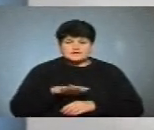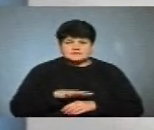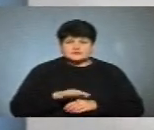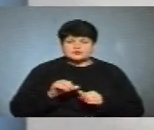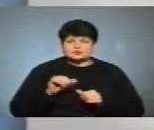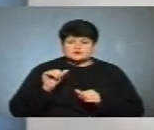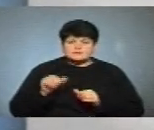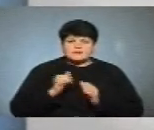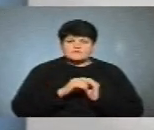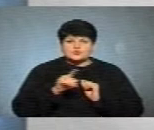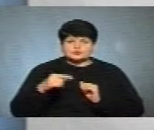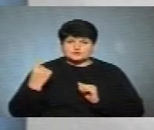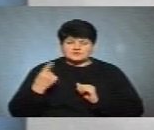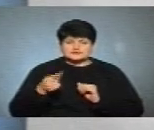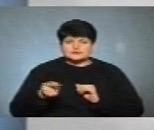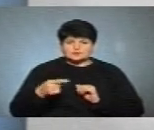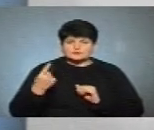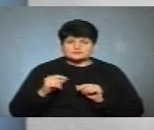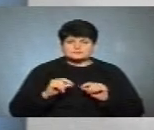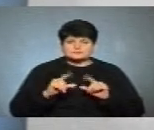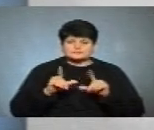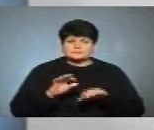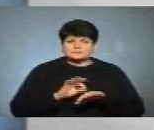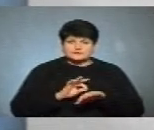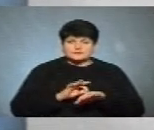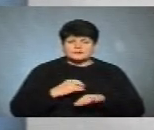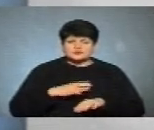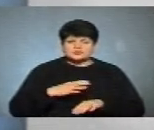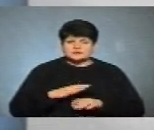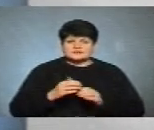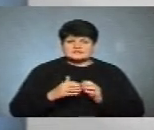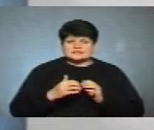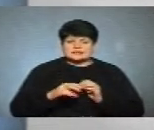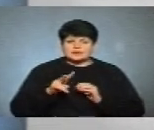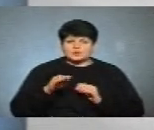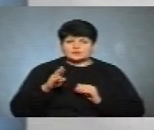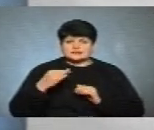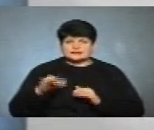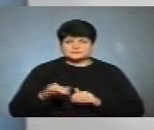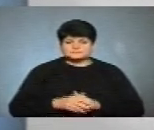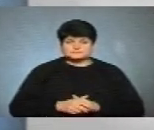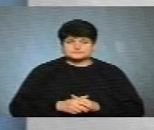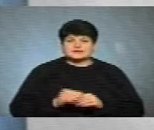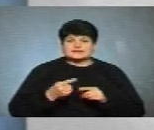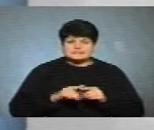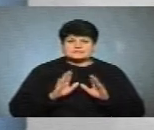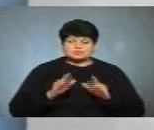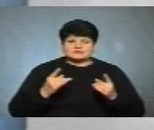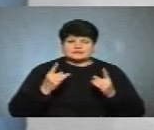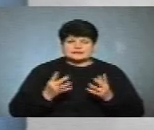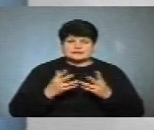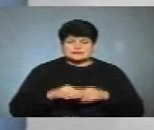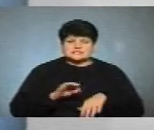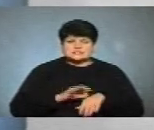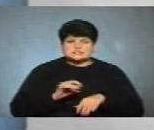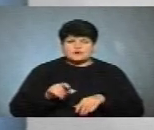в кожній області. В Тернопільській області ріст захворюваності ми очікуємо на середину лютого. Це буде велика кількість хворих, з